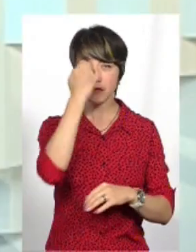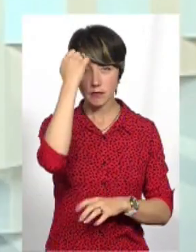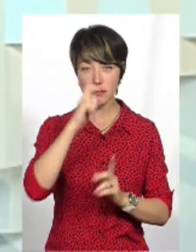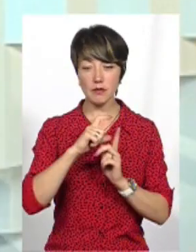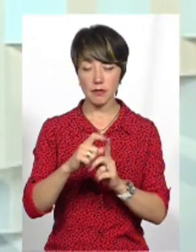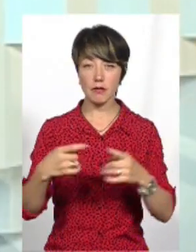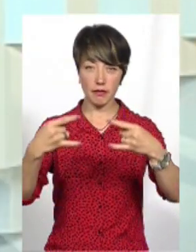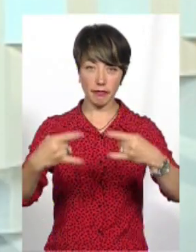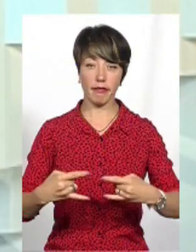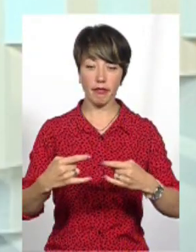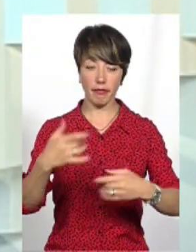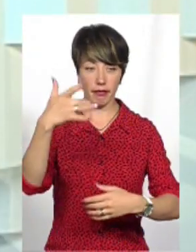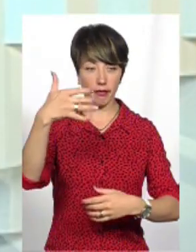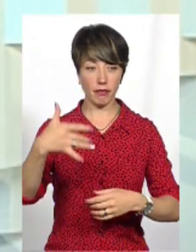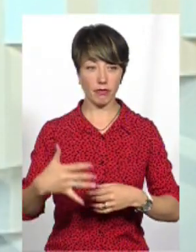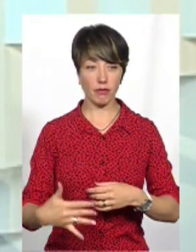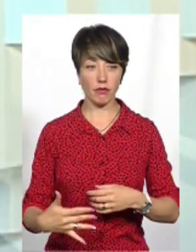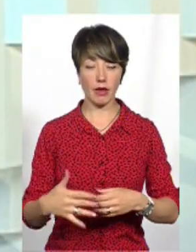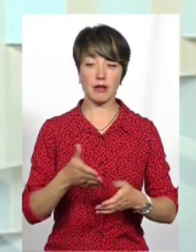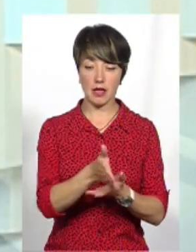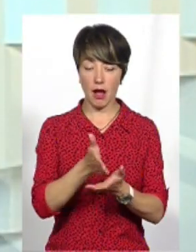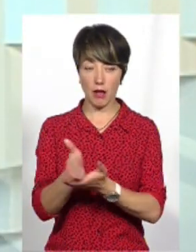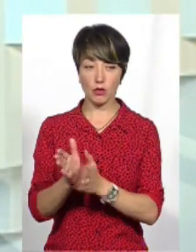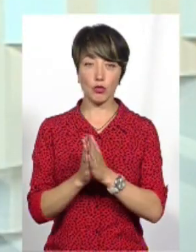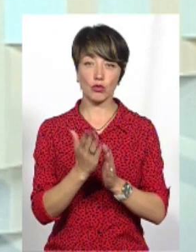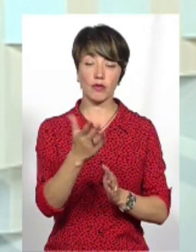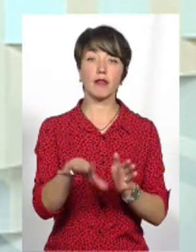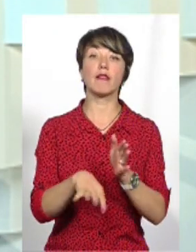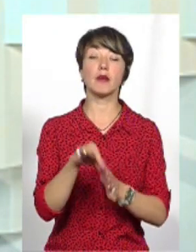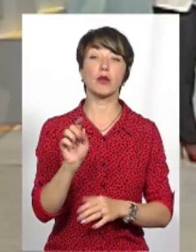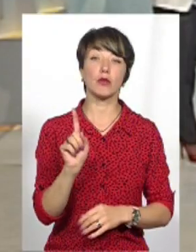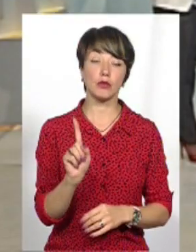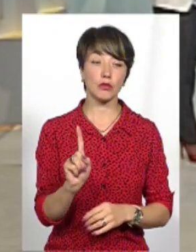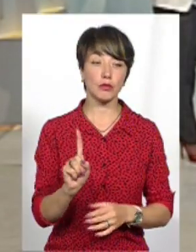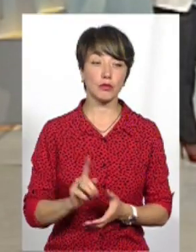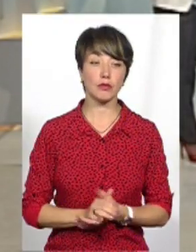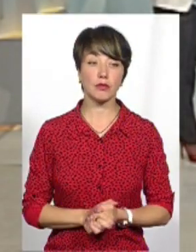на моніторі з'являться виклики округу за галузями. Попрошу визначитись із галузю.